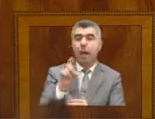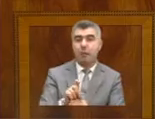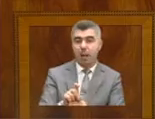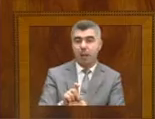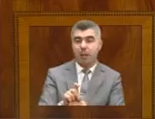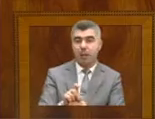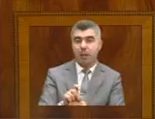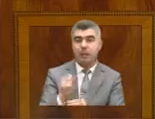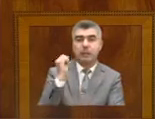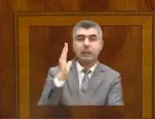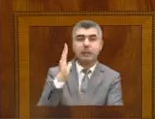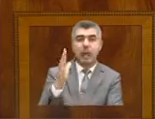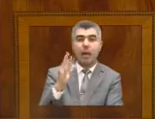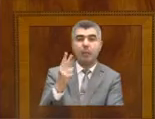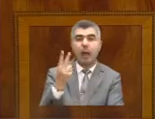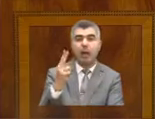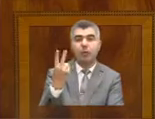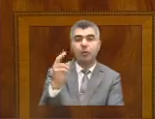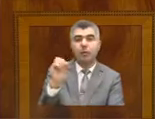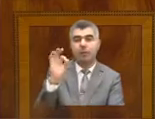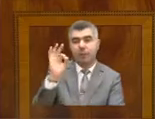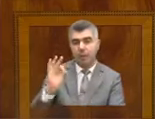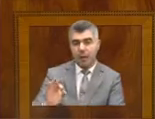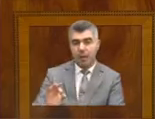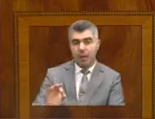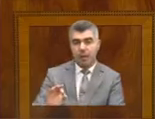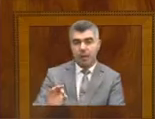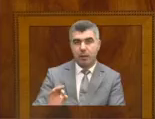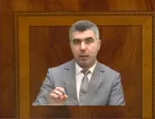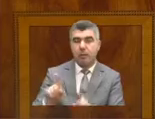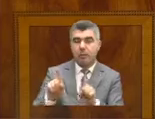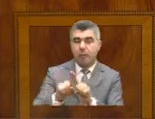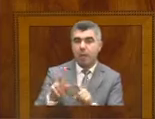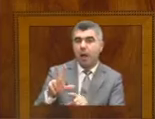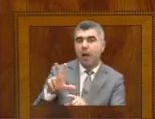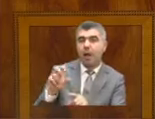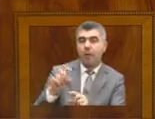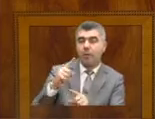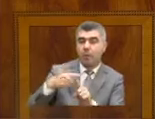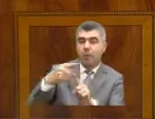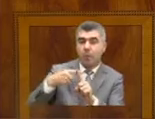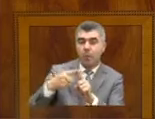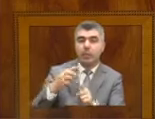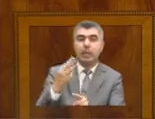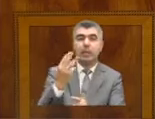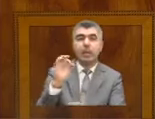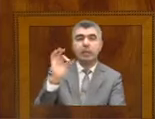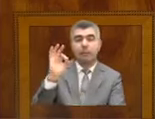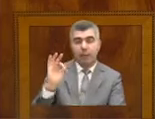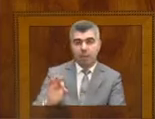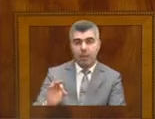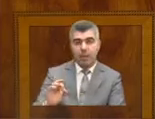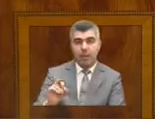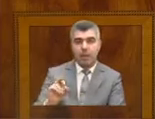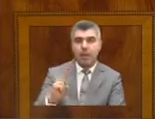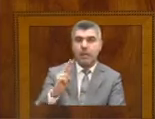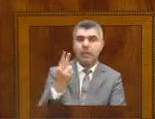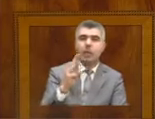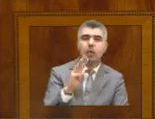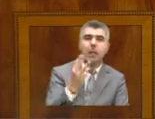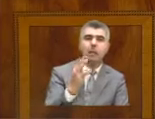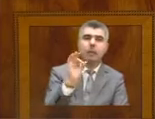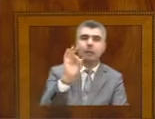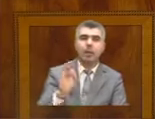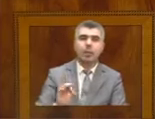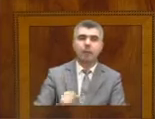مداخل الضريبة على القيمة المضافة ستعرف ارتفاعا من 30% إلى 32%،